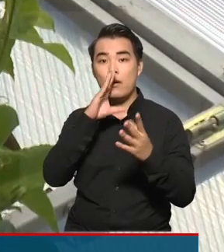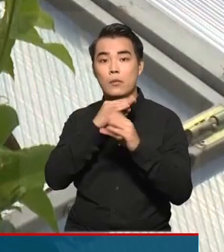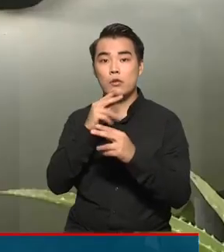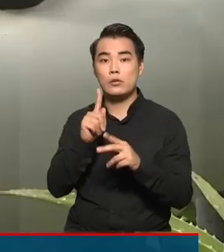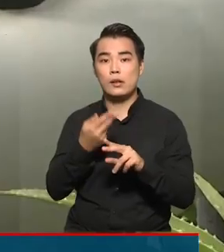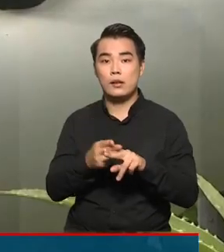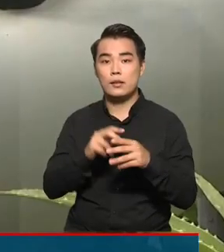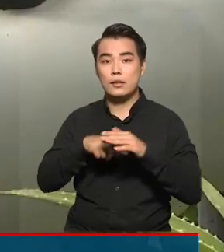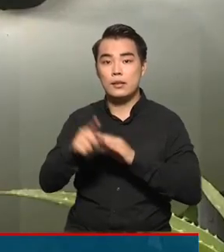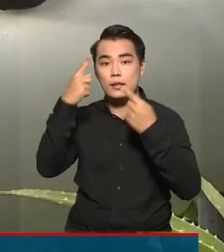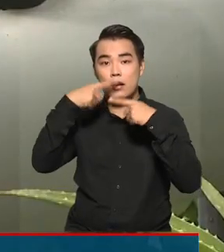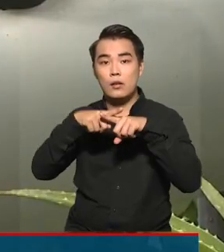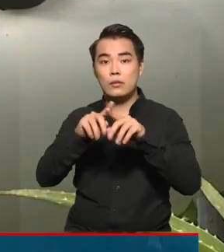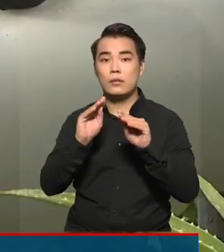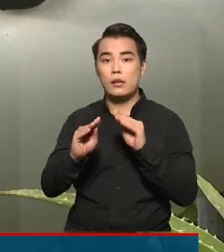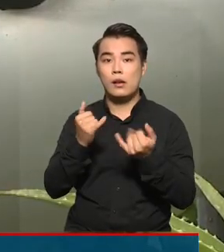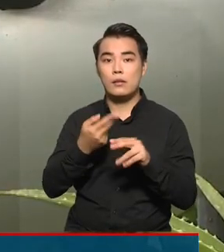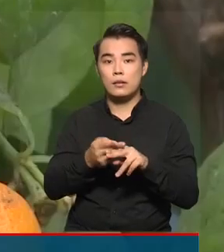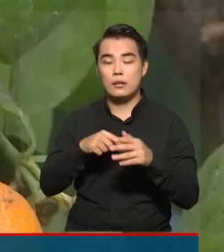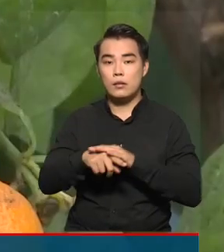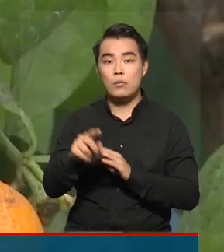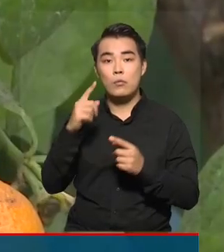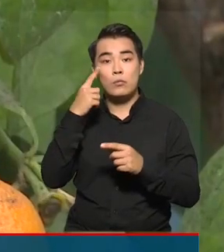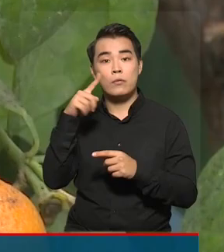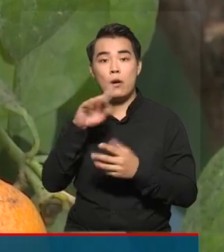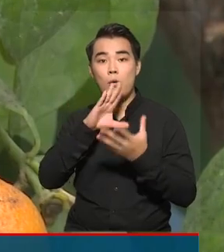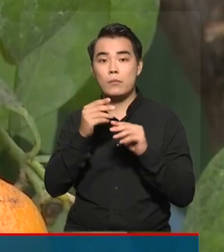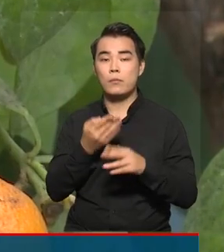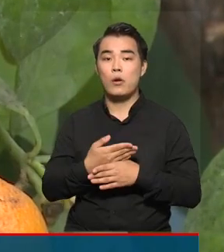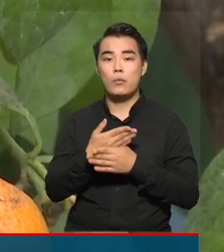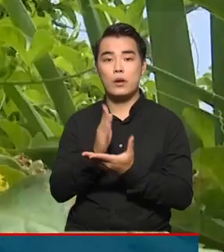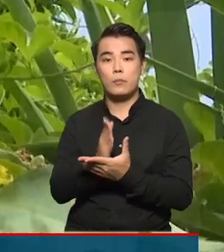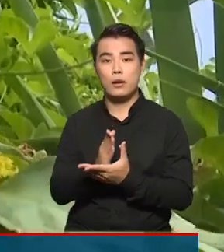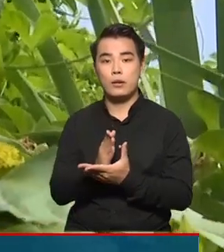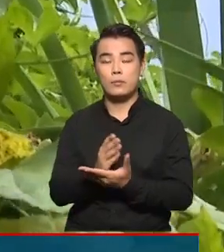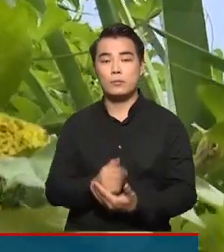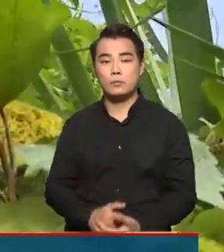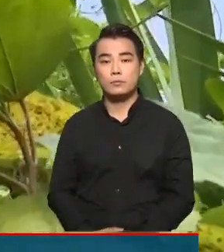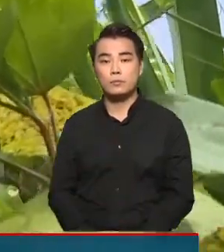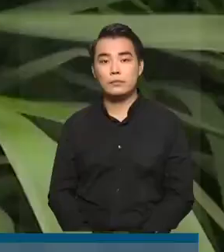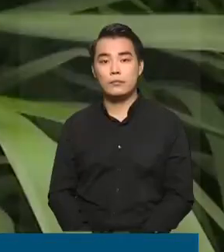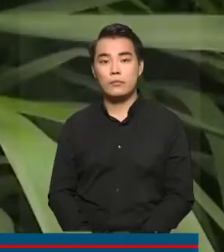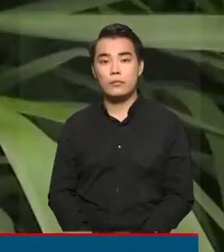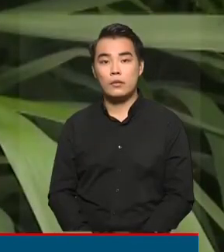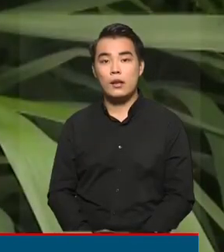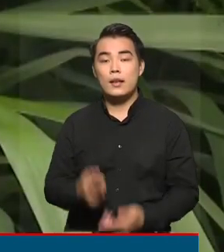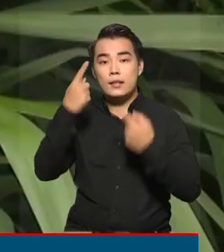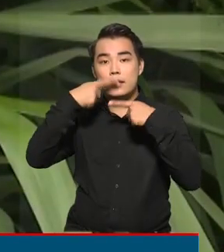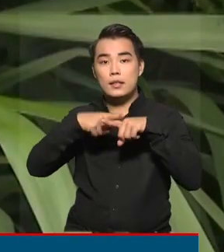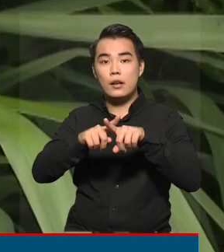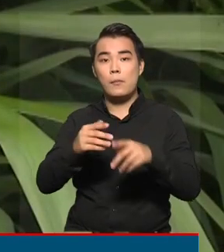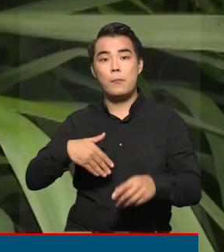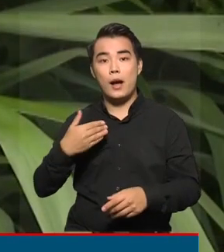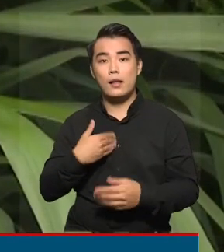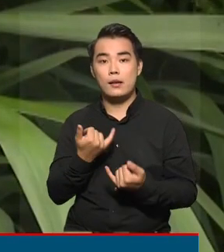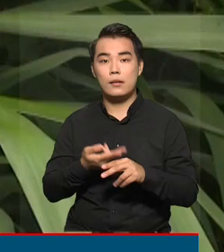экзотикалық жеміс ағаштарын жерсіндіріп, ерекше күтімге алуға көмектеседі дейді оқушы. Бұл жерде технологияларды